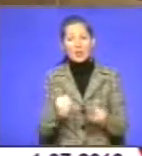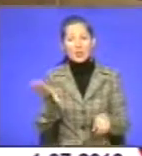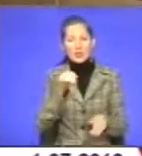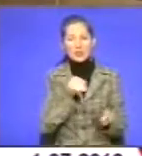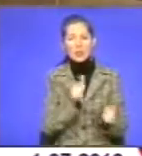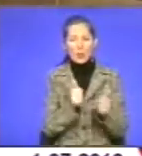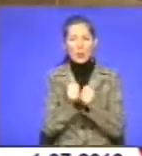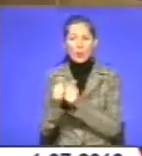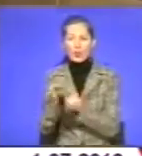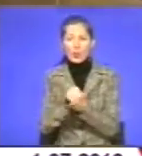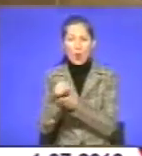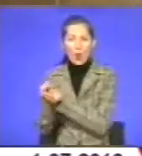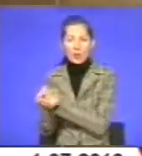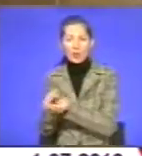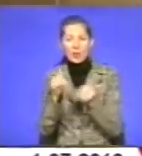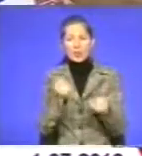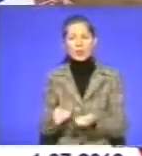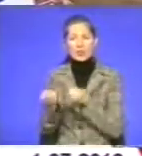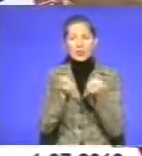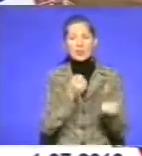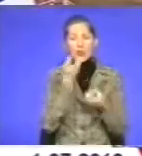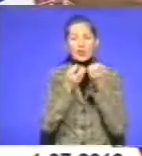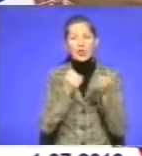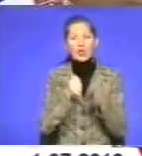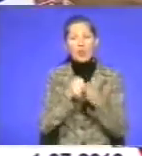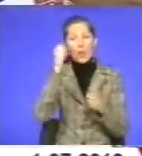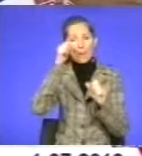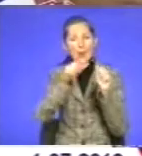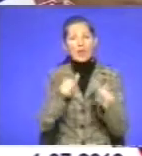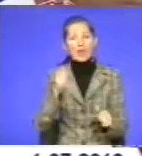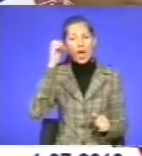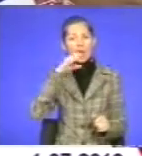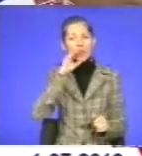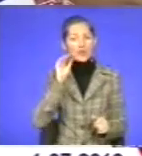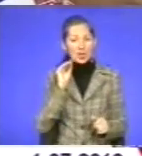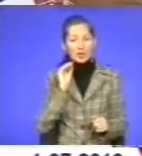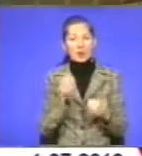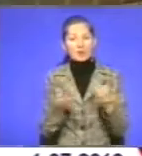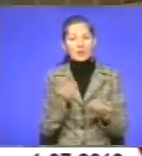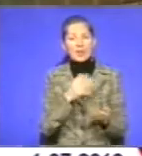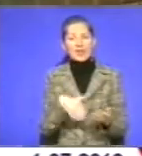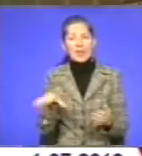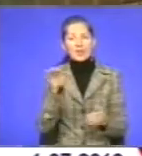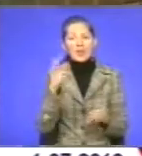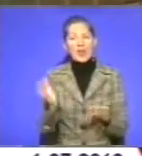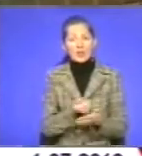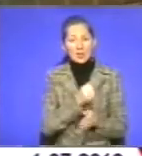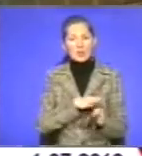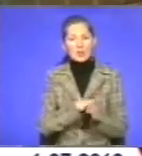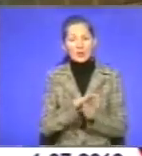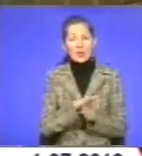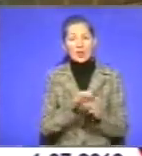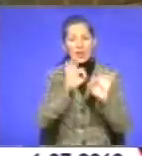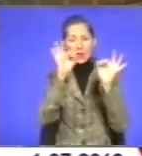ще занесемо квіти до Шевченка. Ймовірно, не все вдається втілити із задуманого, однак на мистецько-культурній